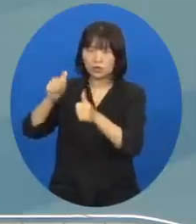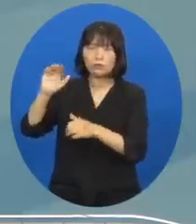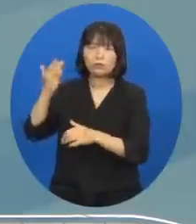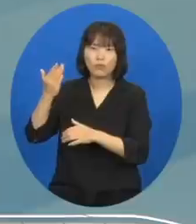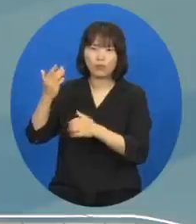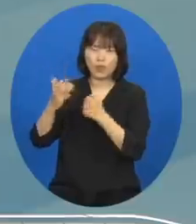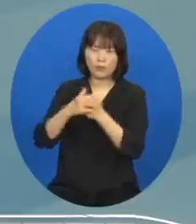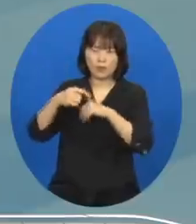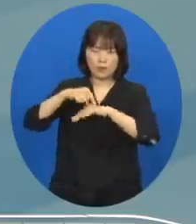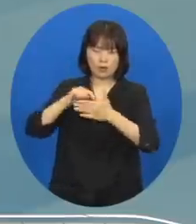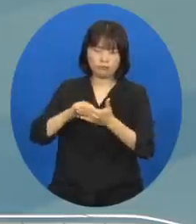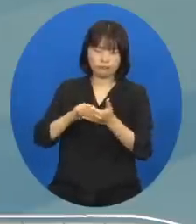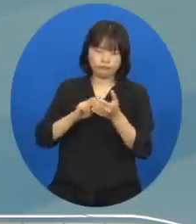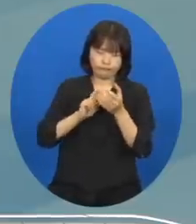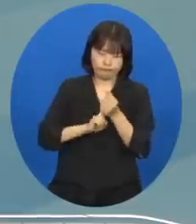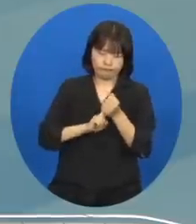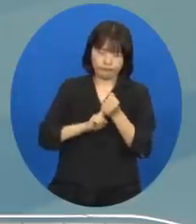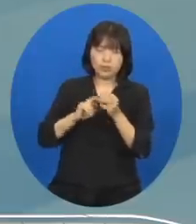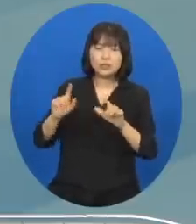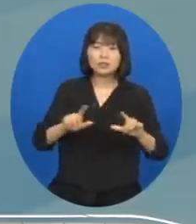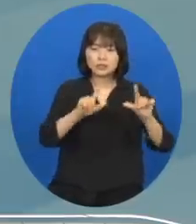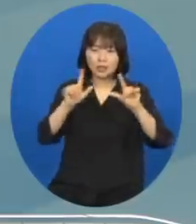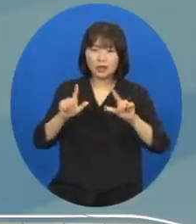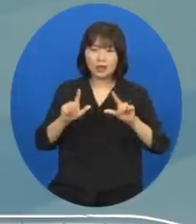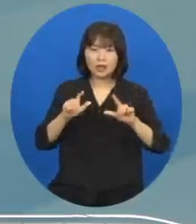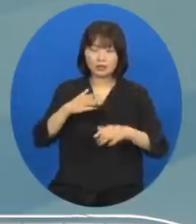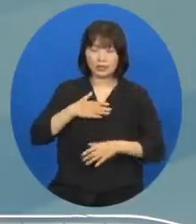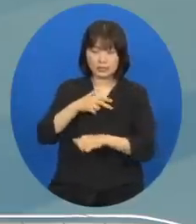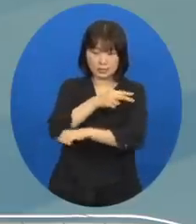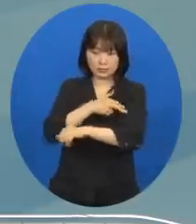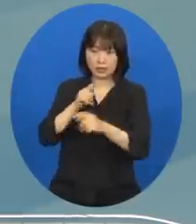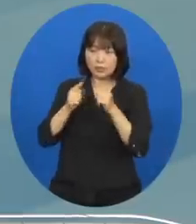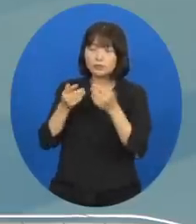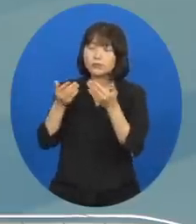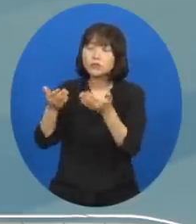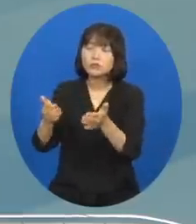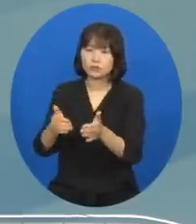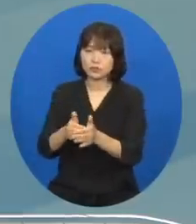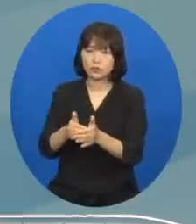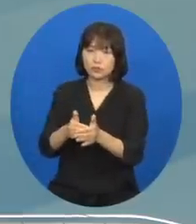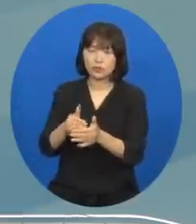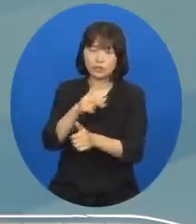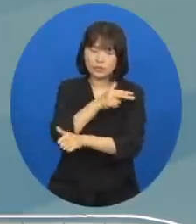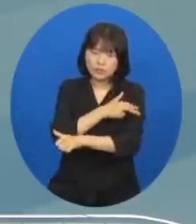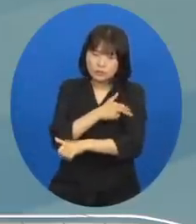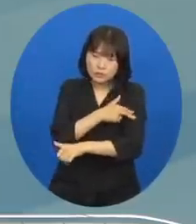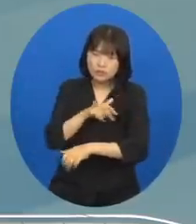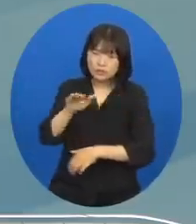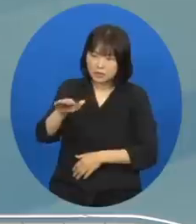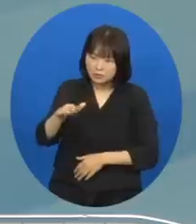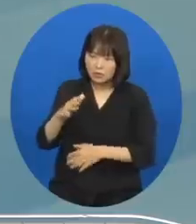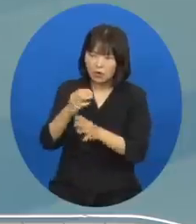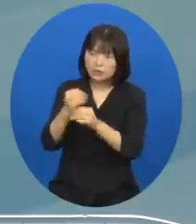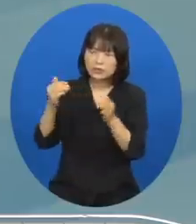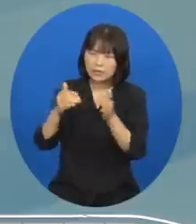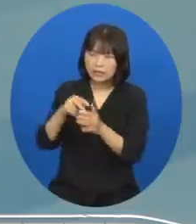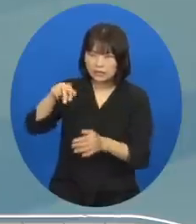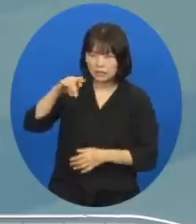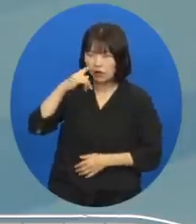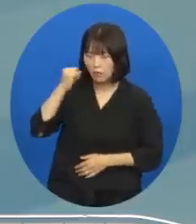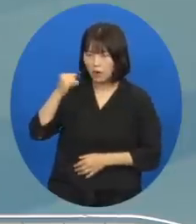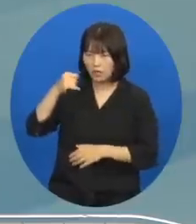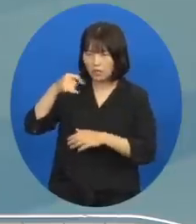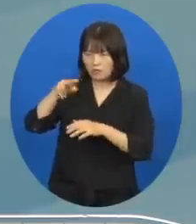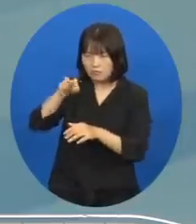거죠. 제가 그 집사님께 말씀을 드렸어요. 집사님, 언제까지 시어머니 미워하는 마음